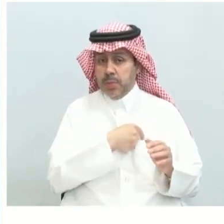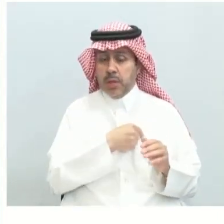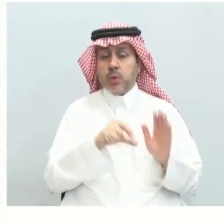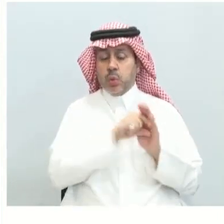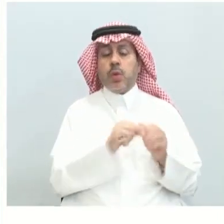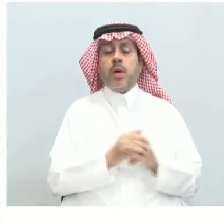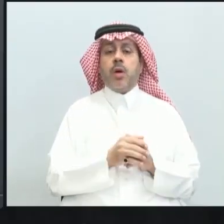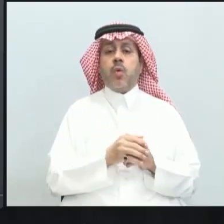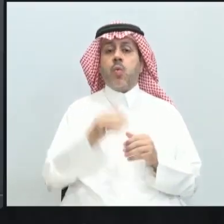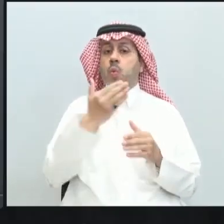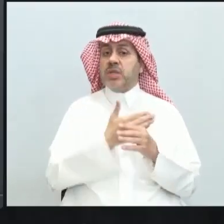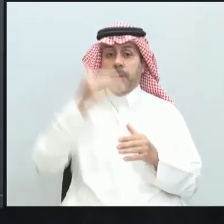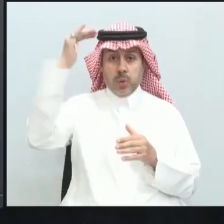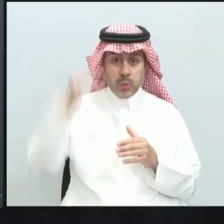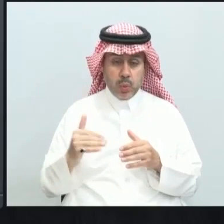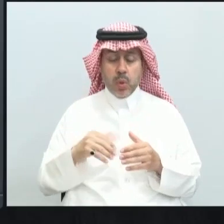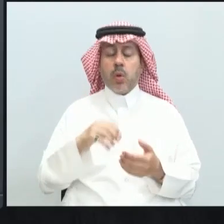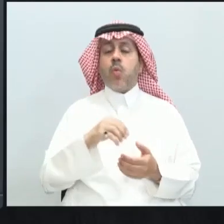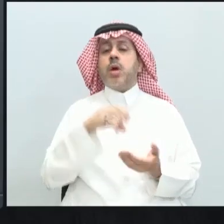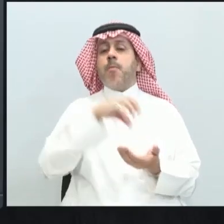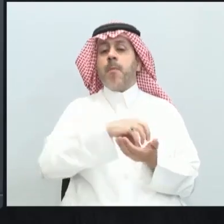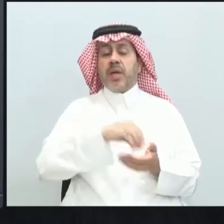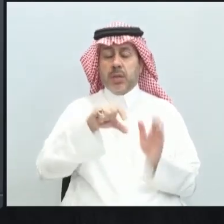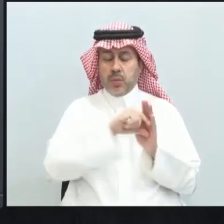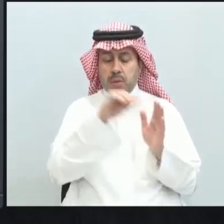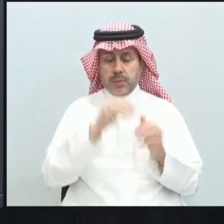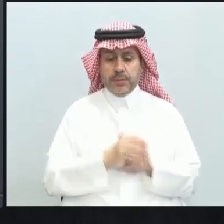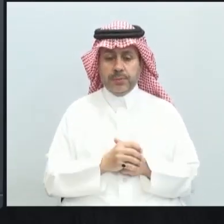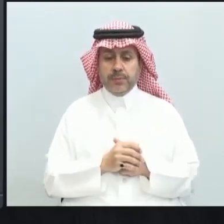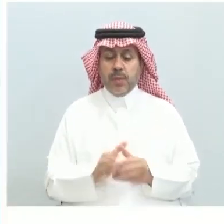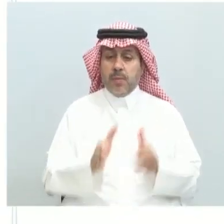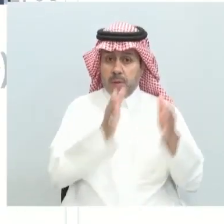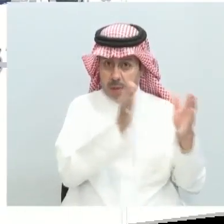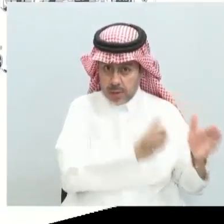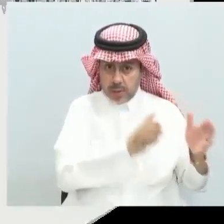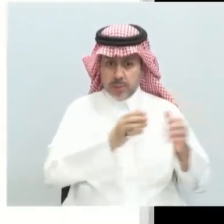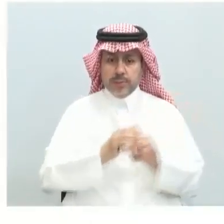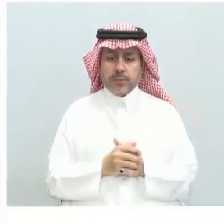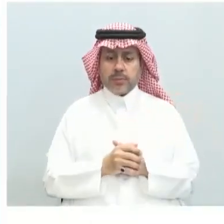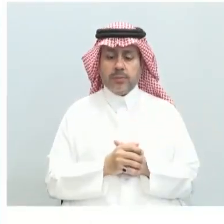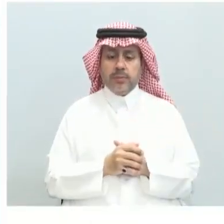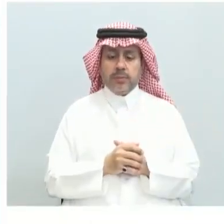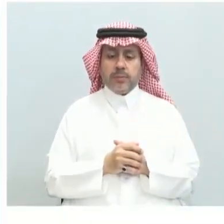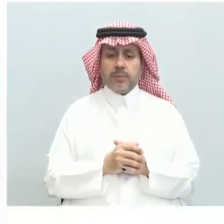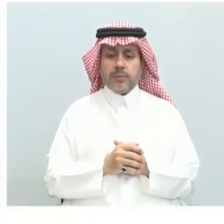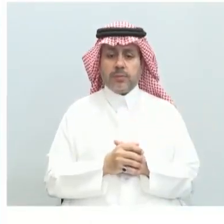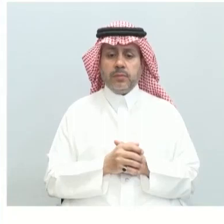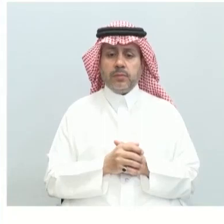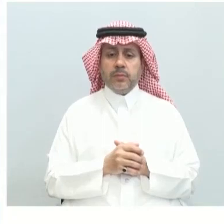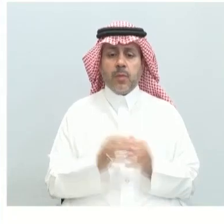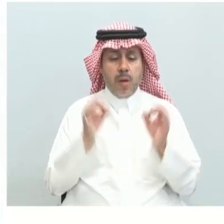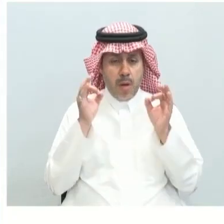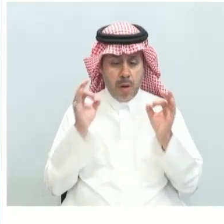انها سوره مكيه بعد هذا ايها الطلاب الطالبات انتقلوا معي بارك الله فيكم لنقف على